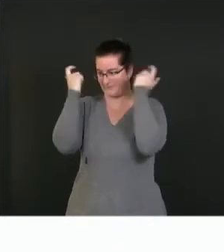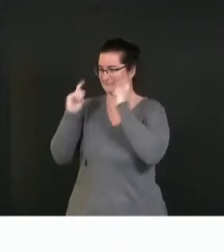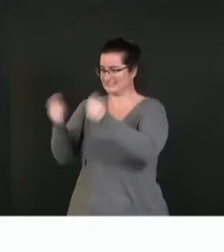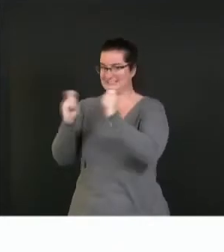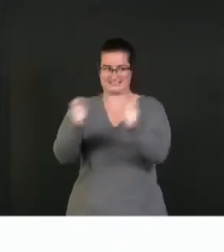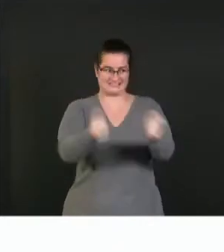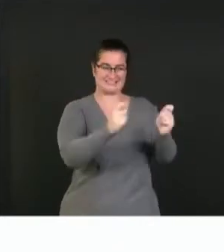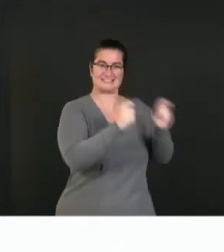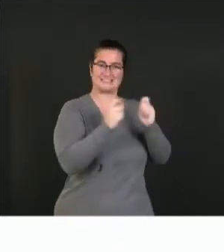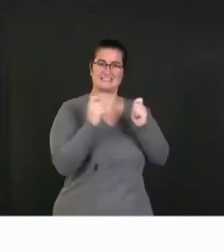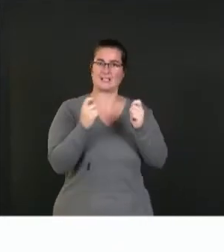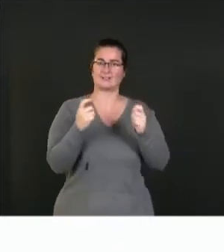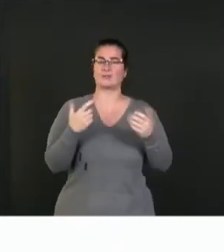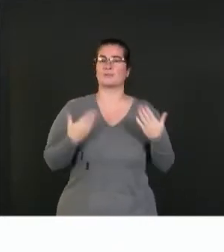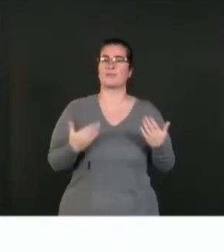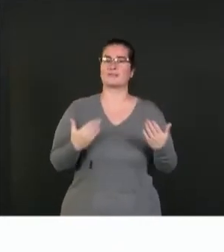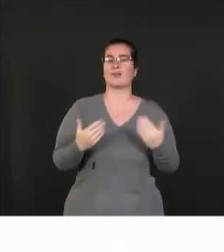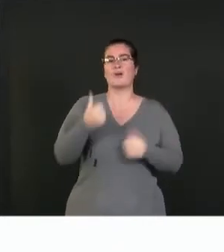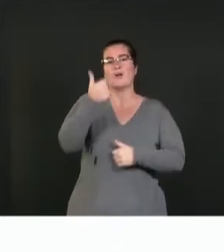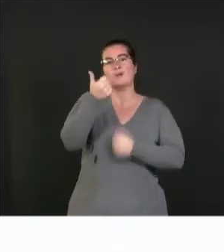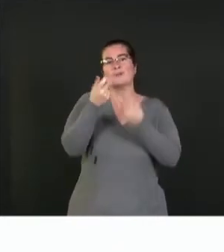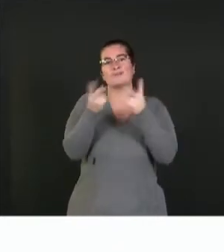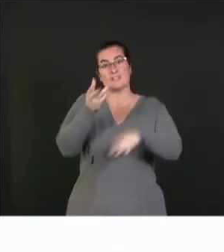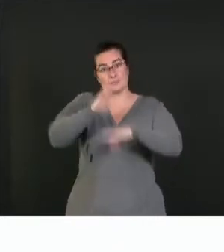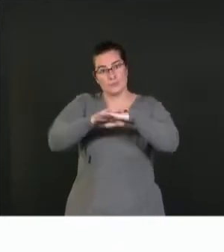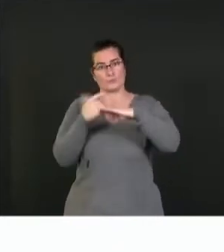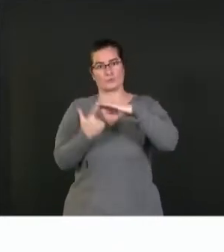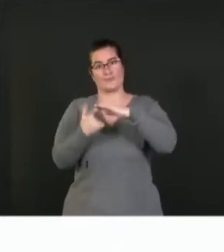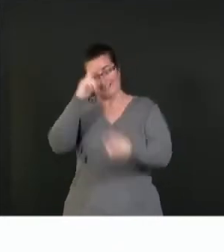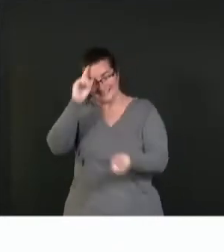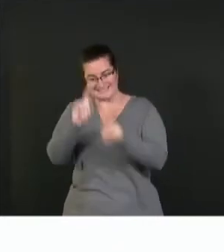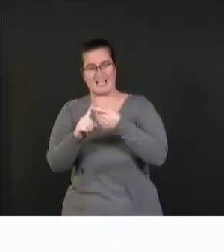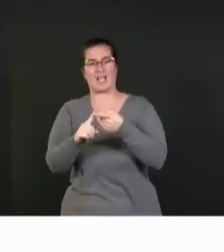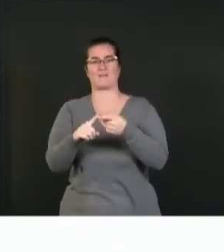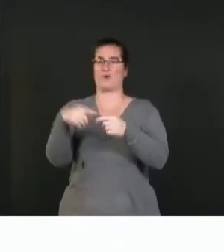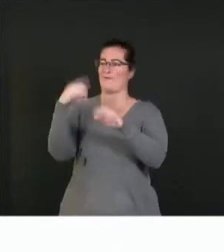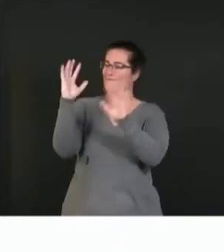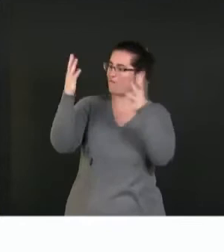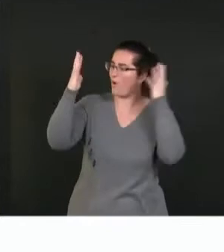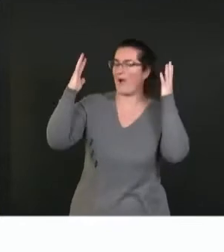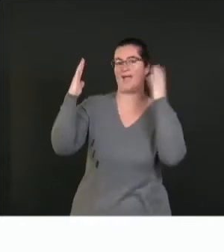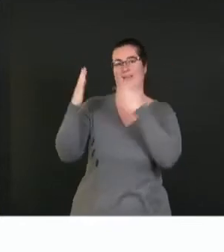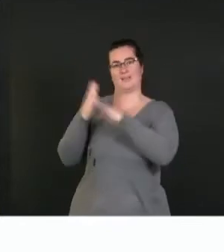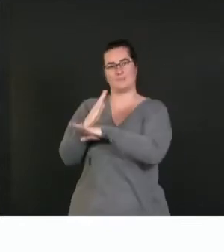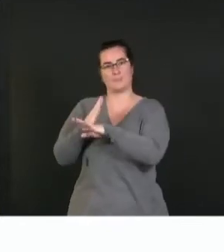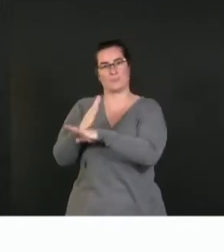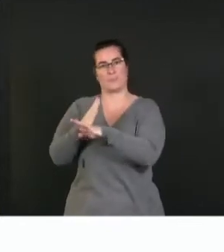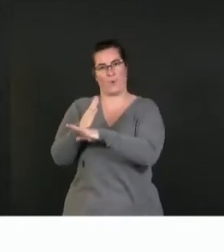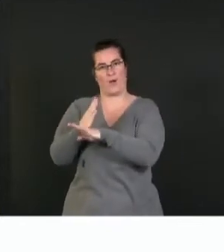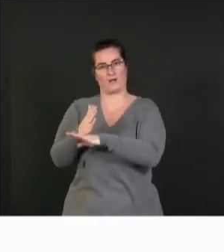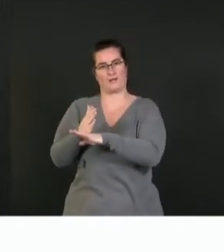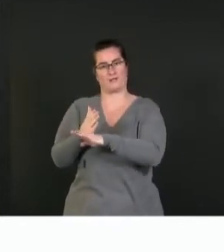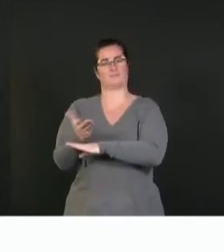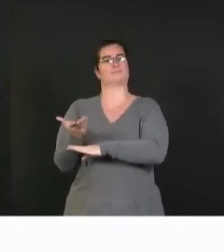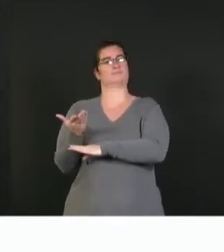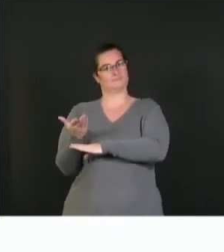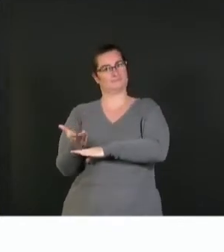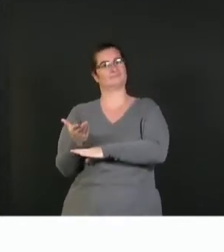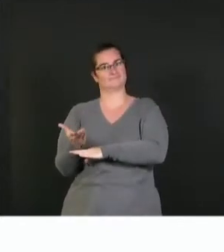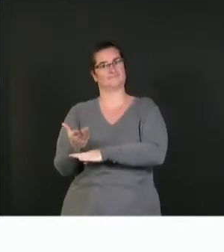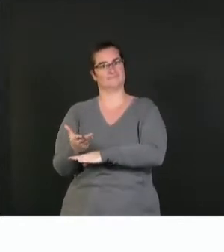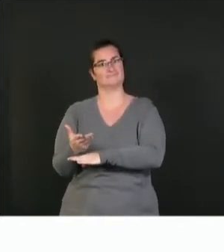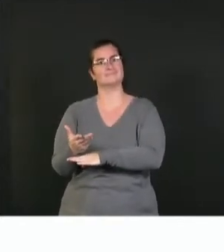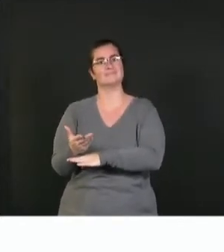volonté. Donc aujourd'hui, il y a plus d'une commune sur deux en Normandie qui s'intéresse au sujet de la forêt et du bois, donc de